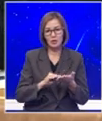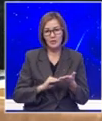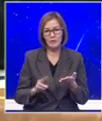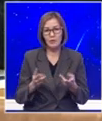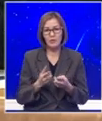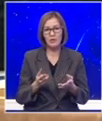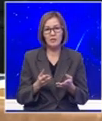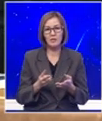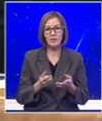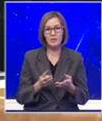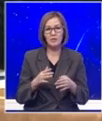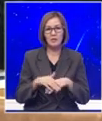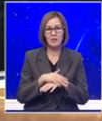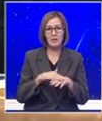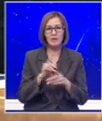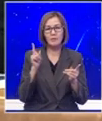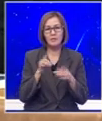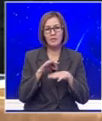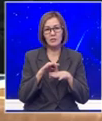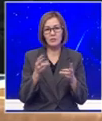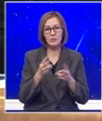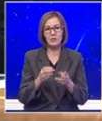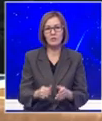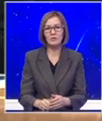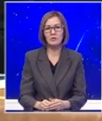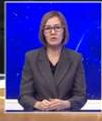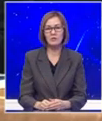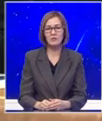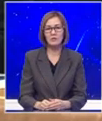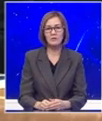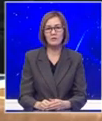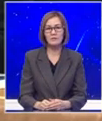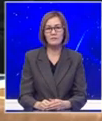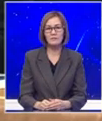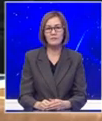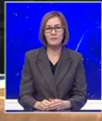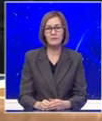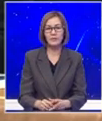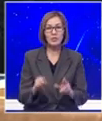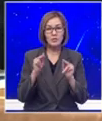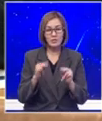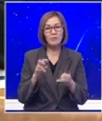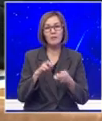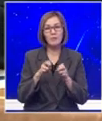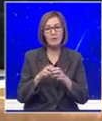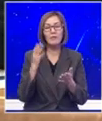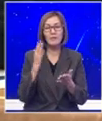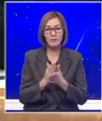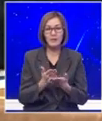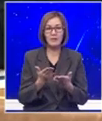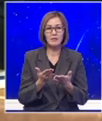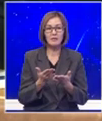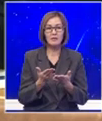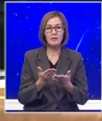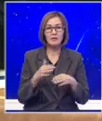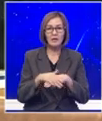аяқтай жүріп елді аралау керек, халықпен сөйлесу керек. Ол үшін. Шынымен де өңірлерге